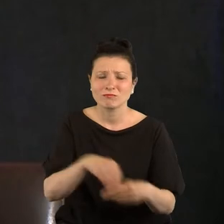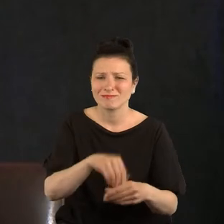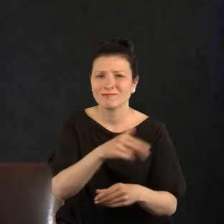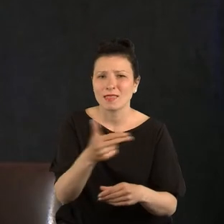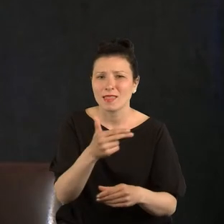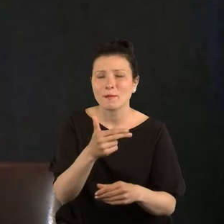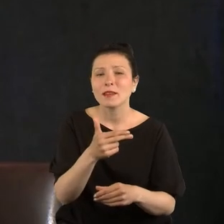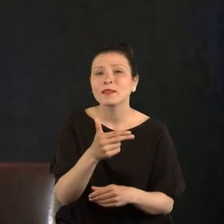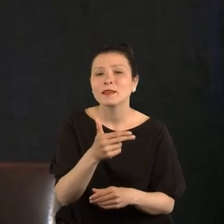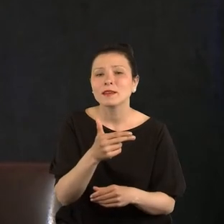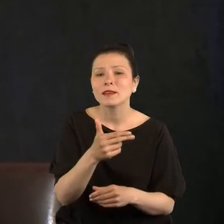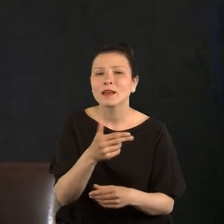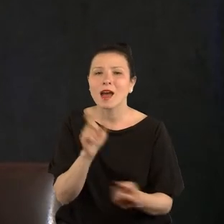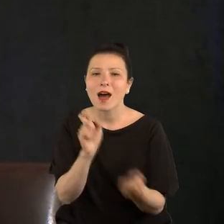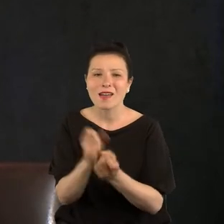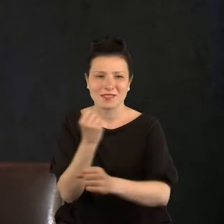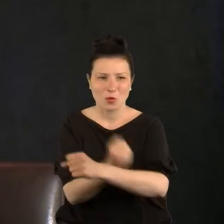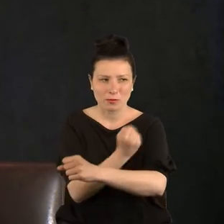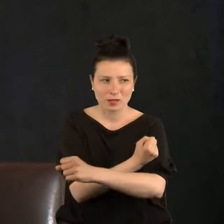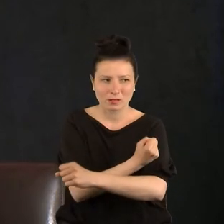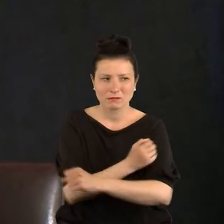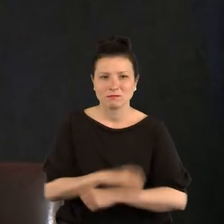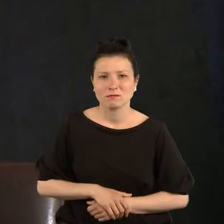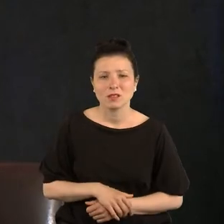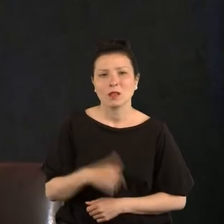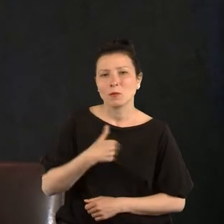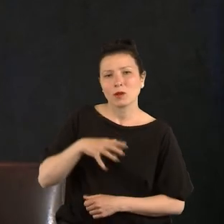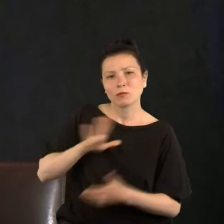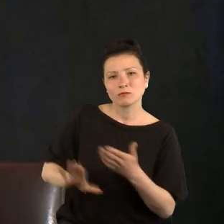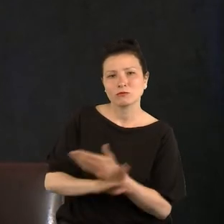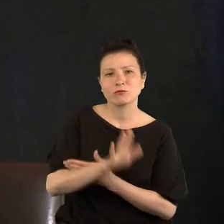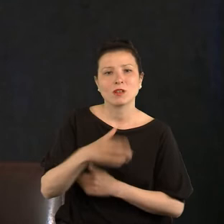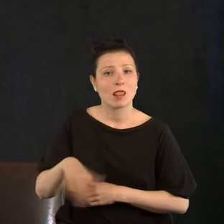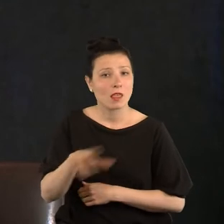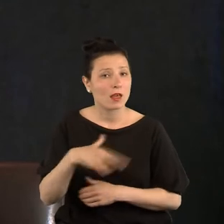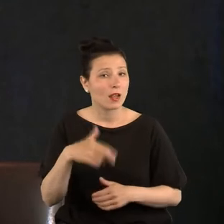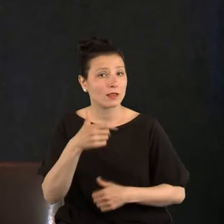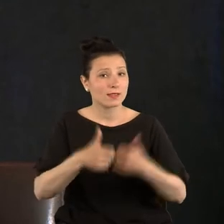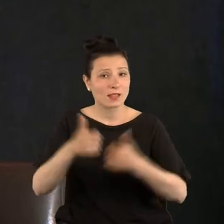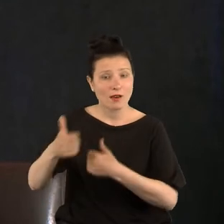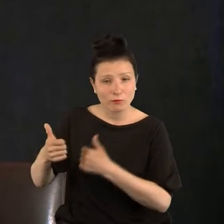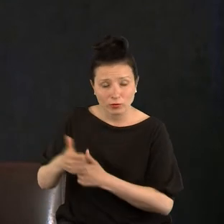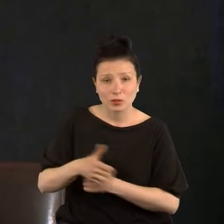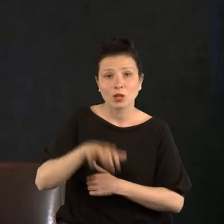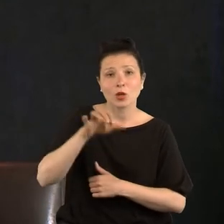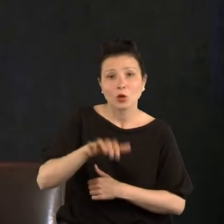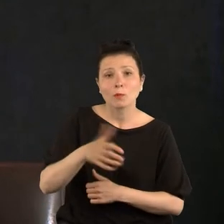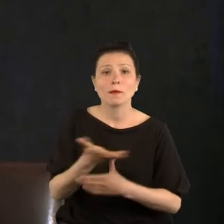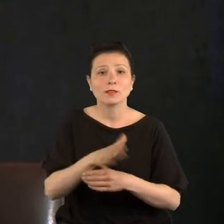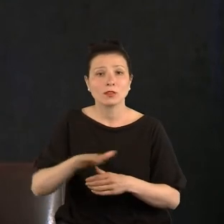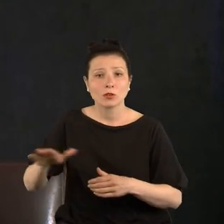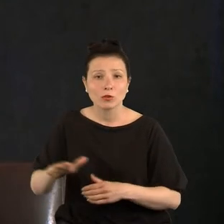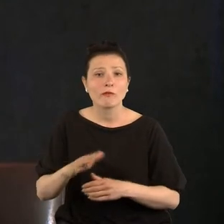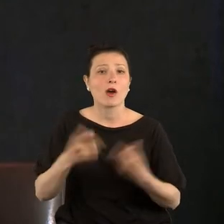tematyce antydopingowej, bo i byłam przedstawicielem Rady Zawodników przy Międzynarodowej Organizacji Antydopingowej przy